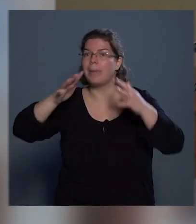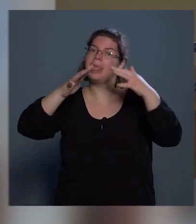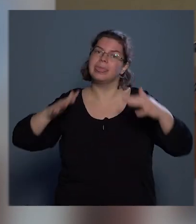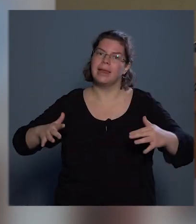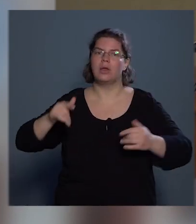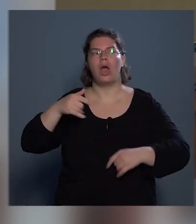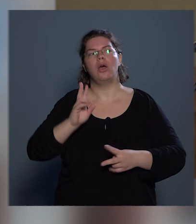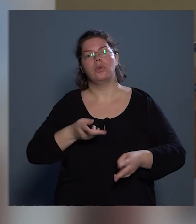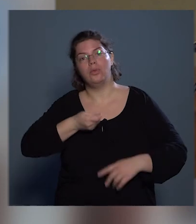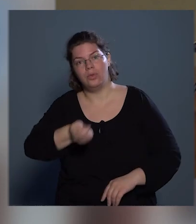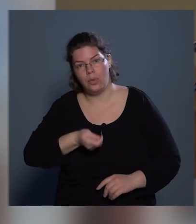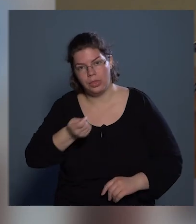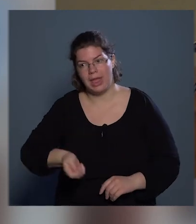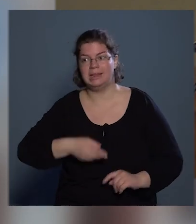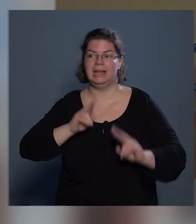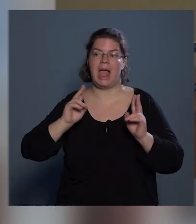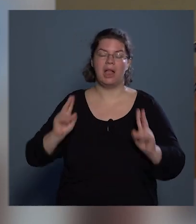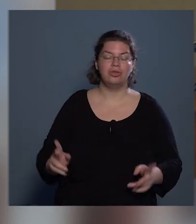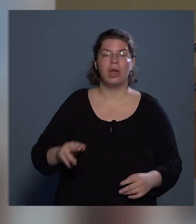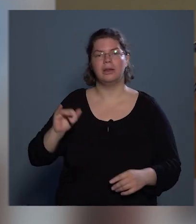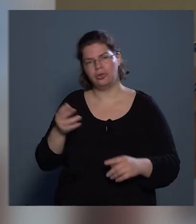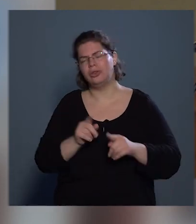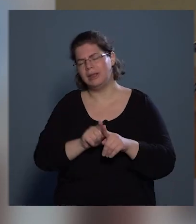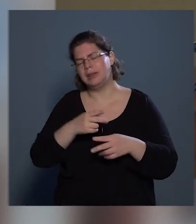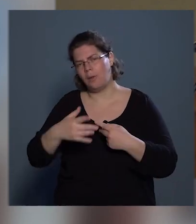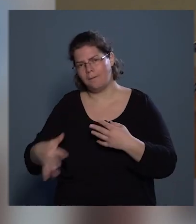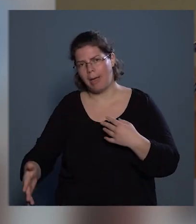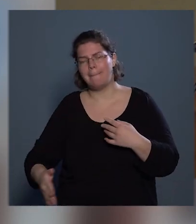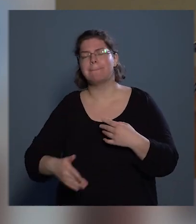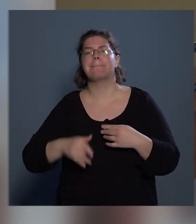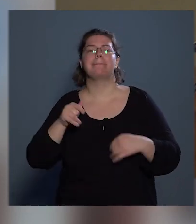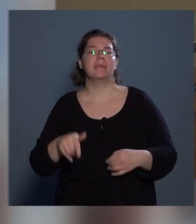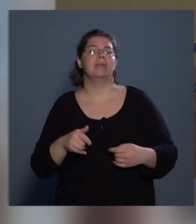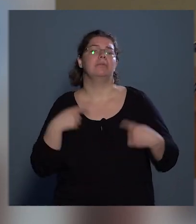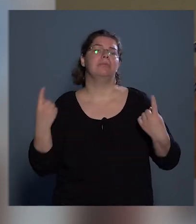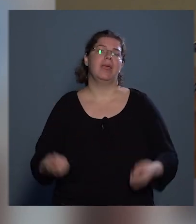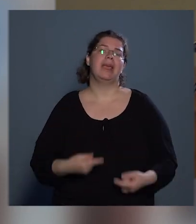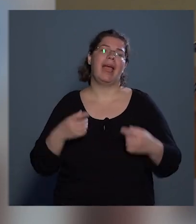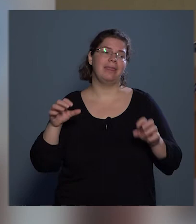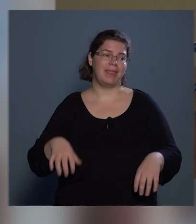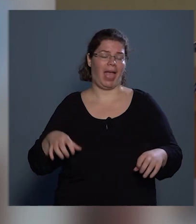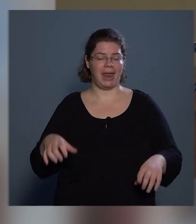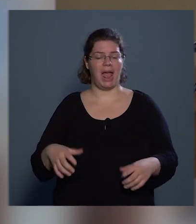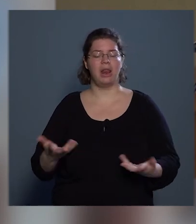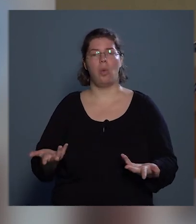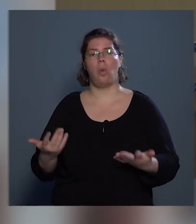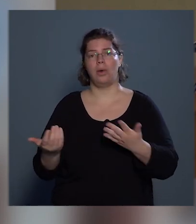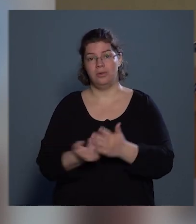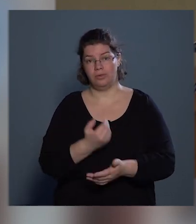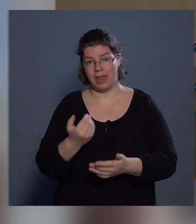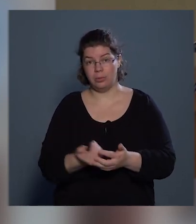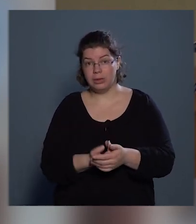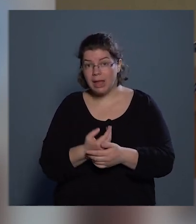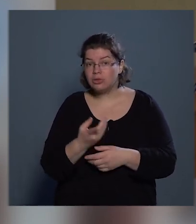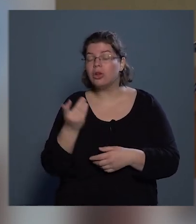hogy fűteni lehessen, és így tovább, azok egy minket terhelő felújítások,